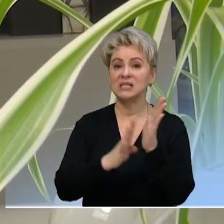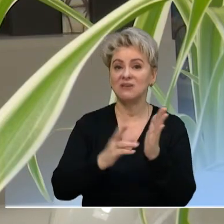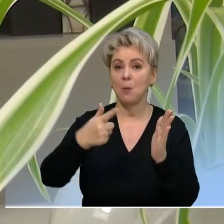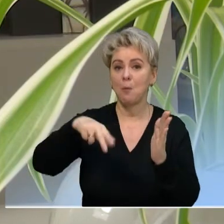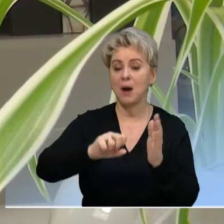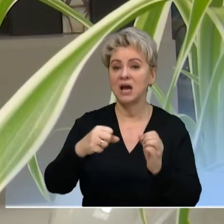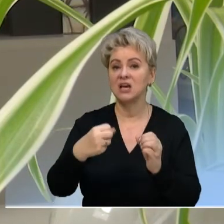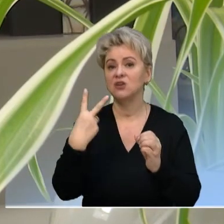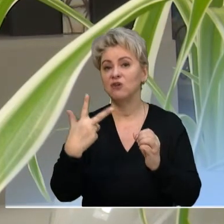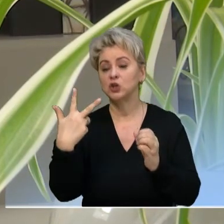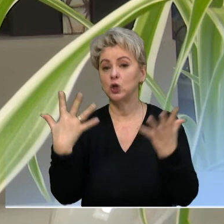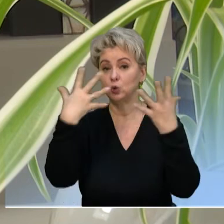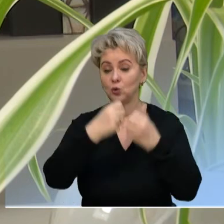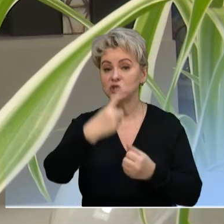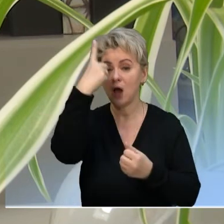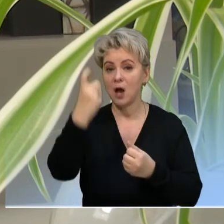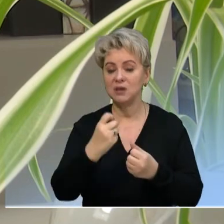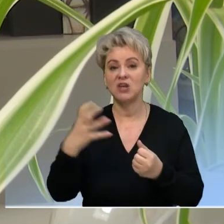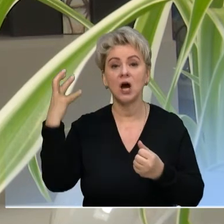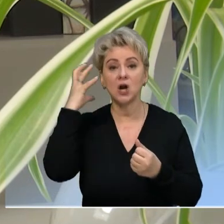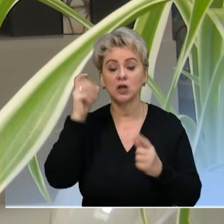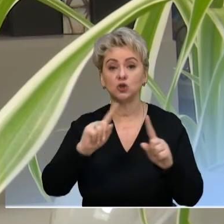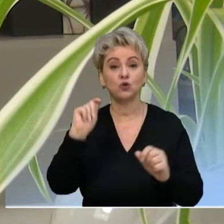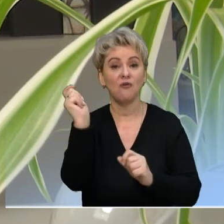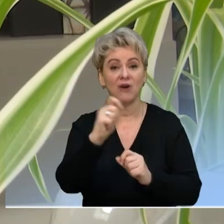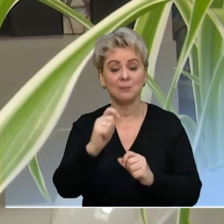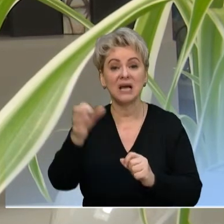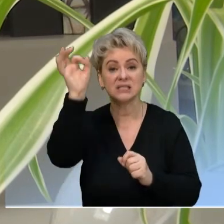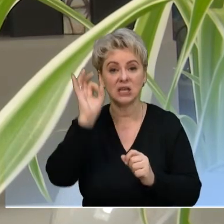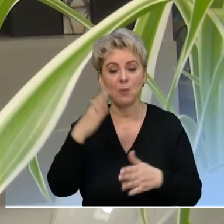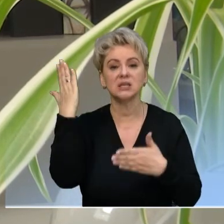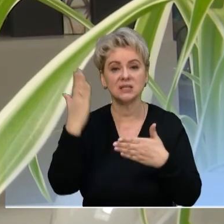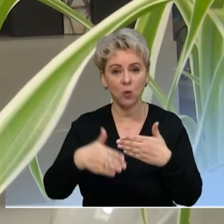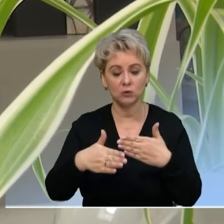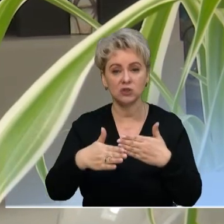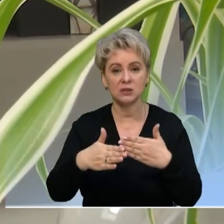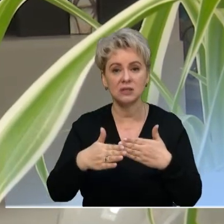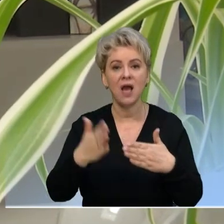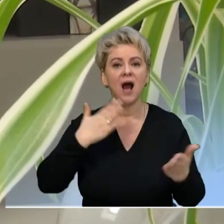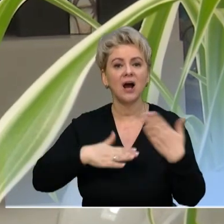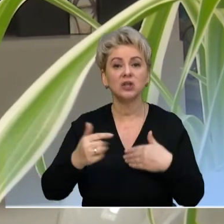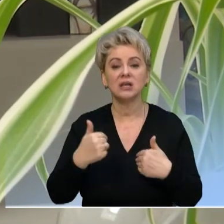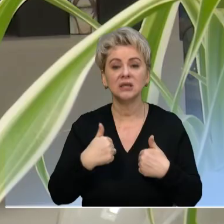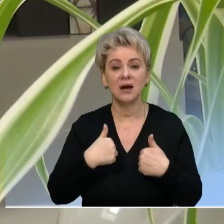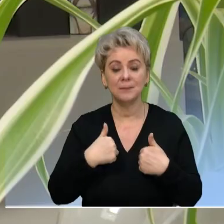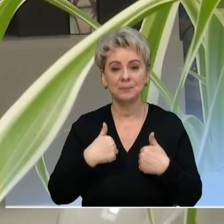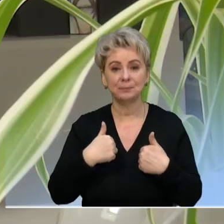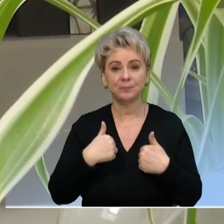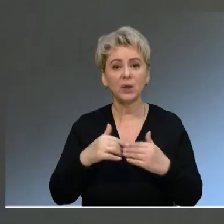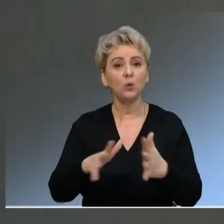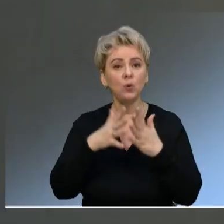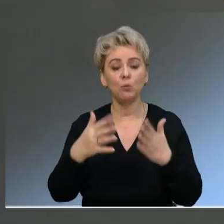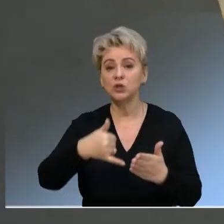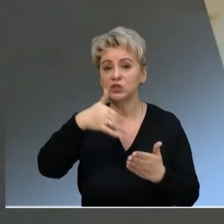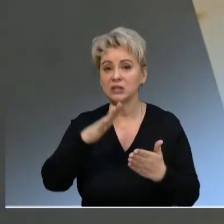мая часов 2-3 ночи объявили по радио, что война с Германией закончилась. От радости я даже больше